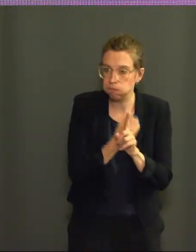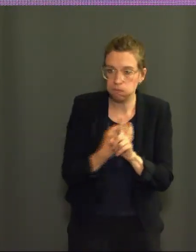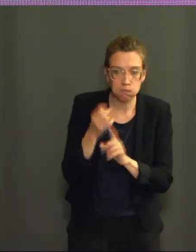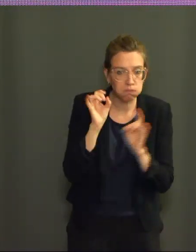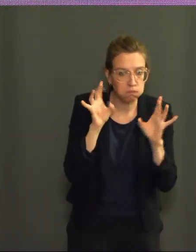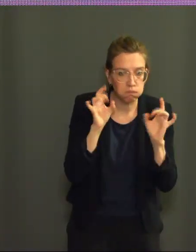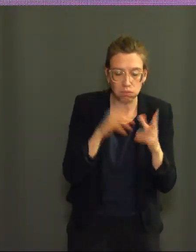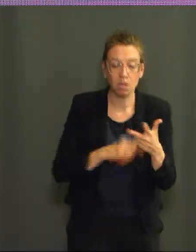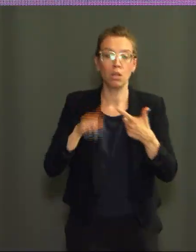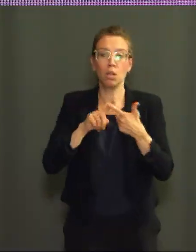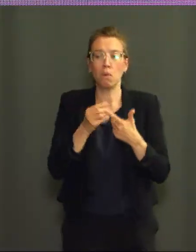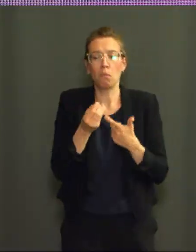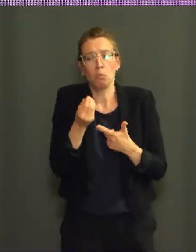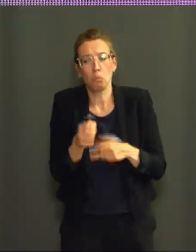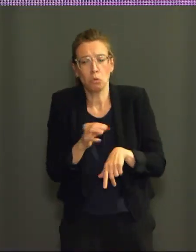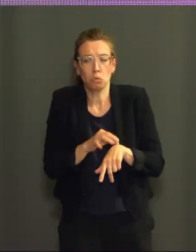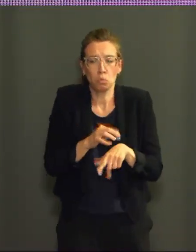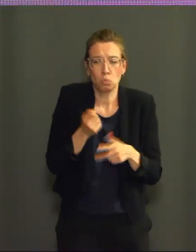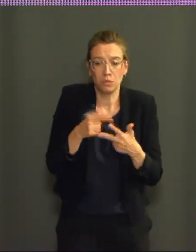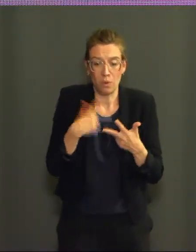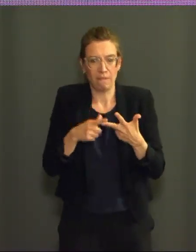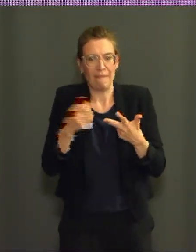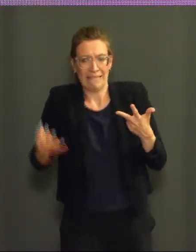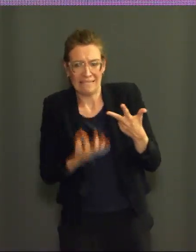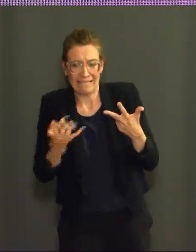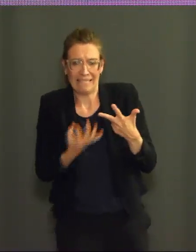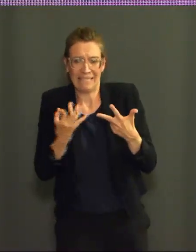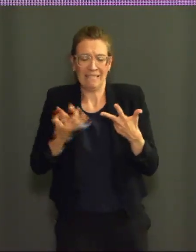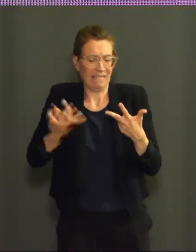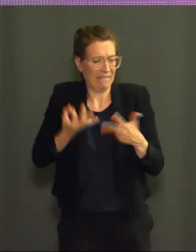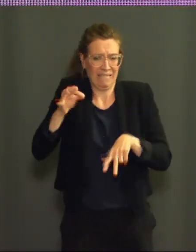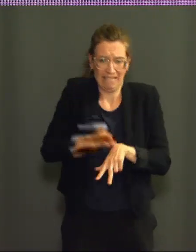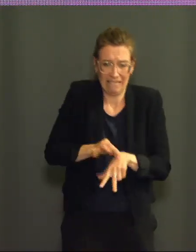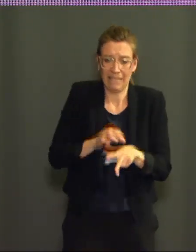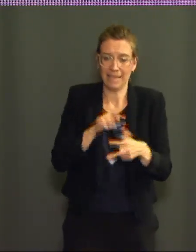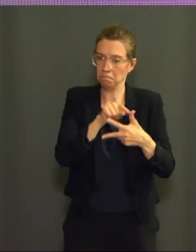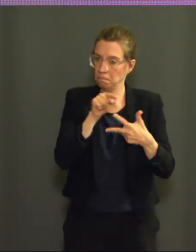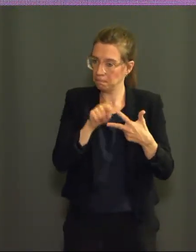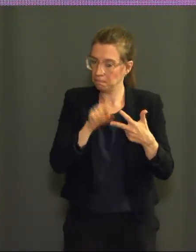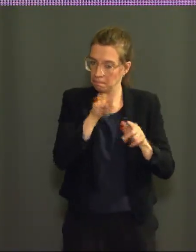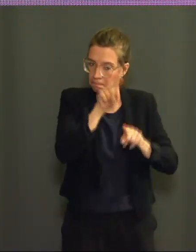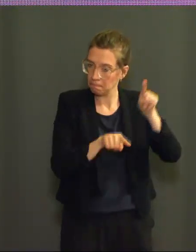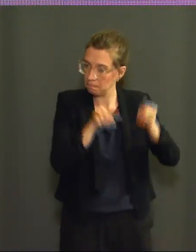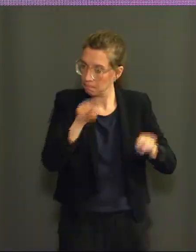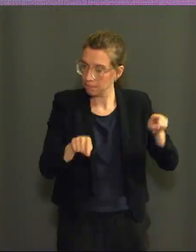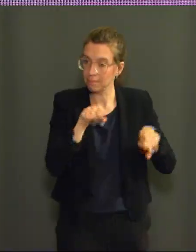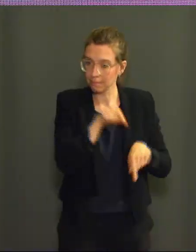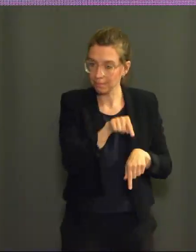We stellen vast dat infecties na vaccinatie zelden voorkomen.